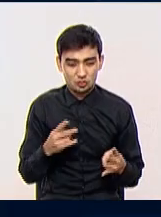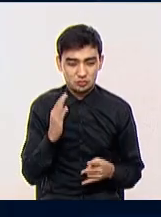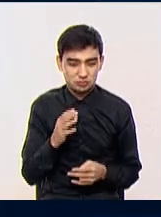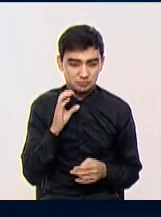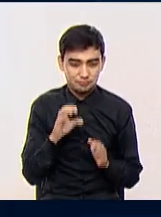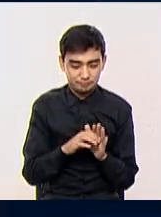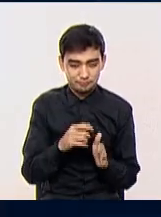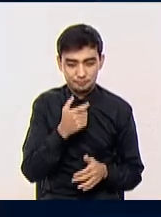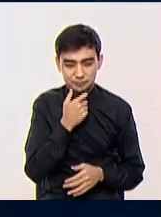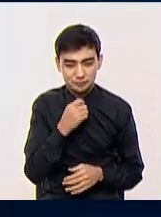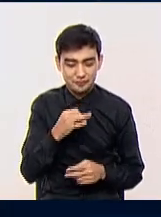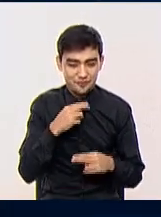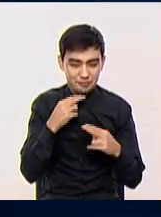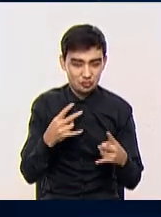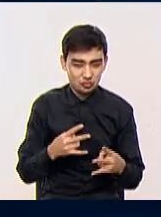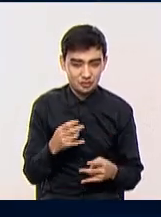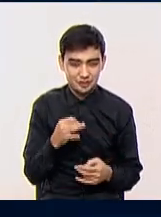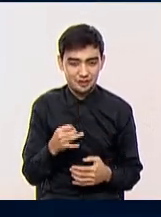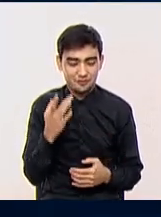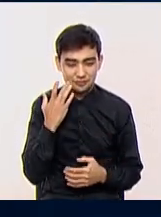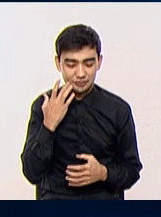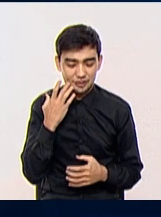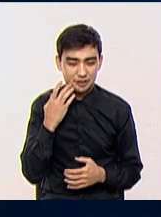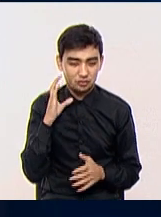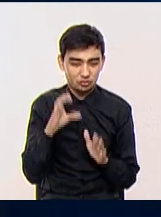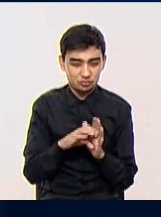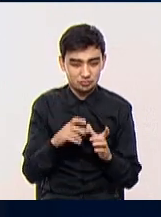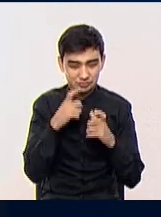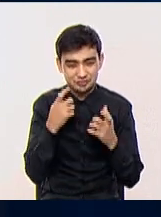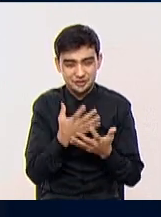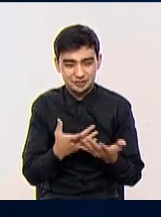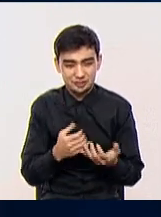более-менее бдительным и соблюдать меры предосторожности.